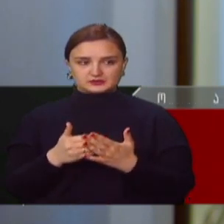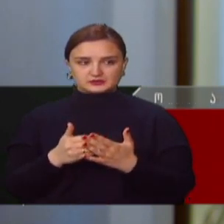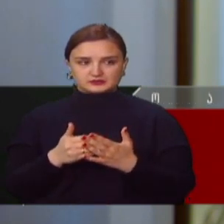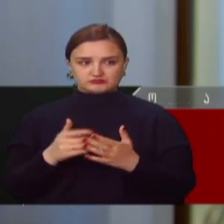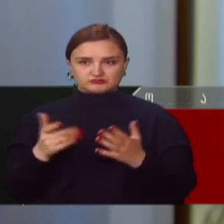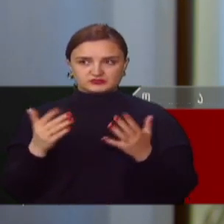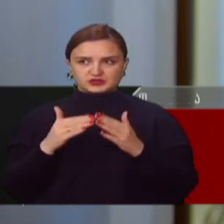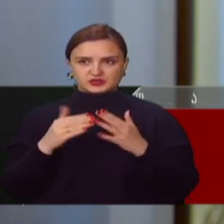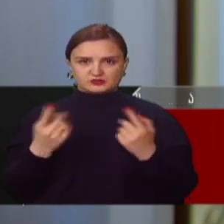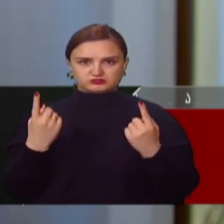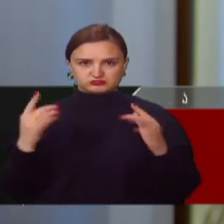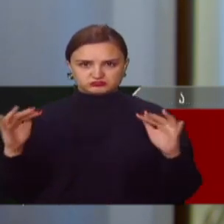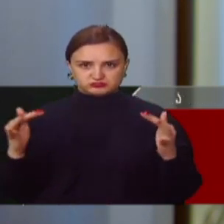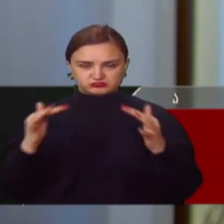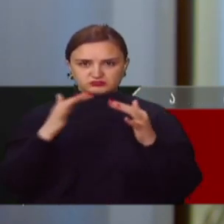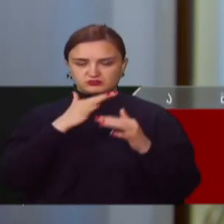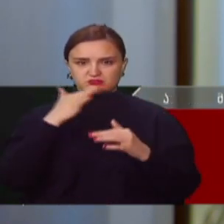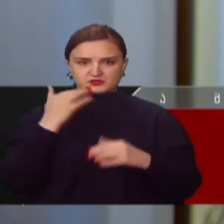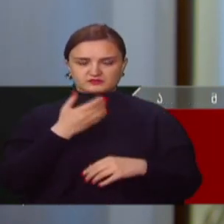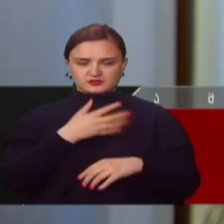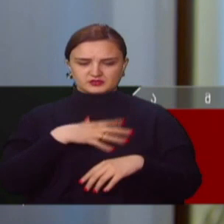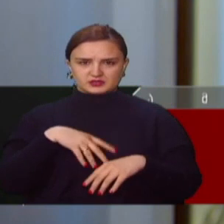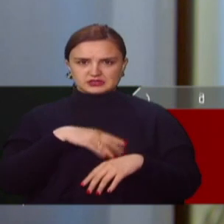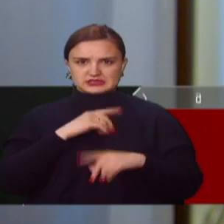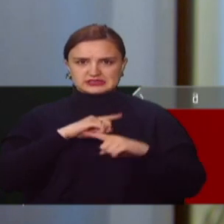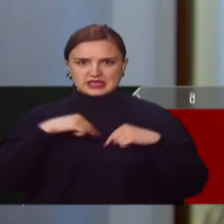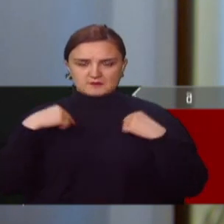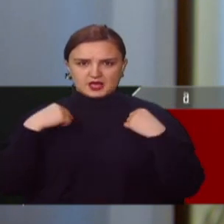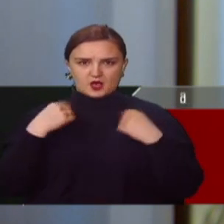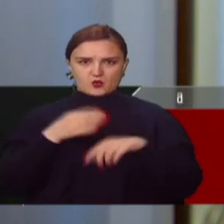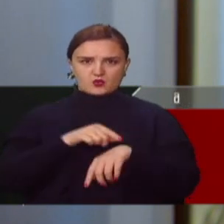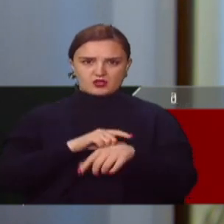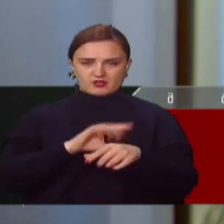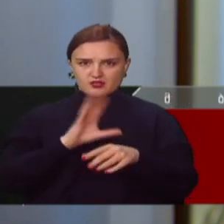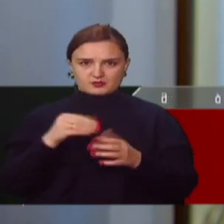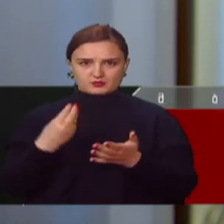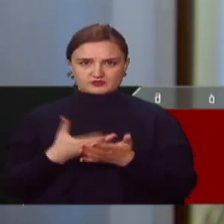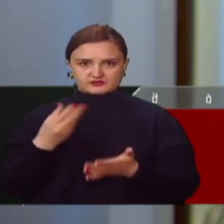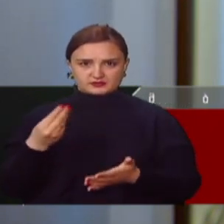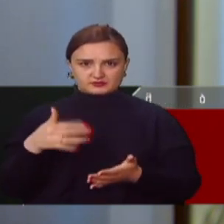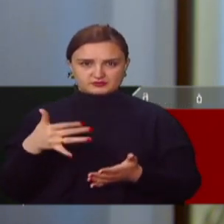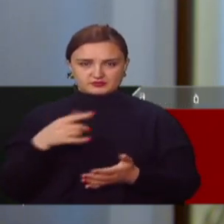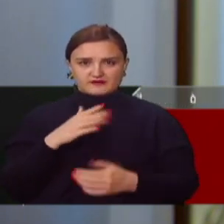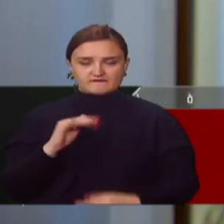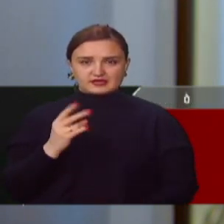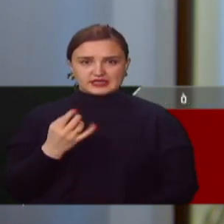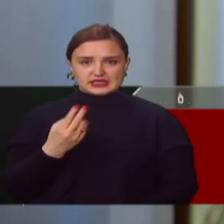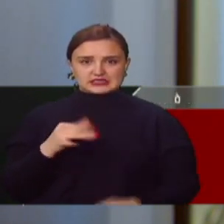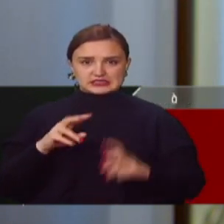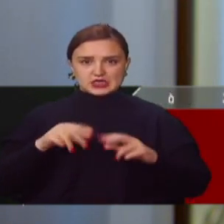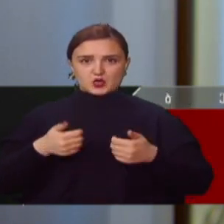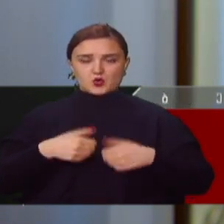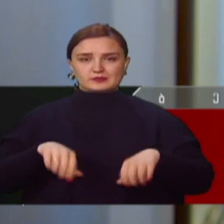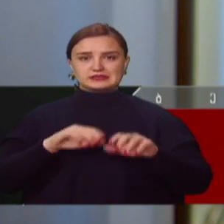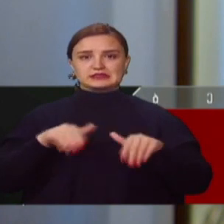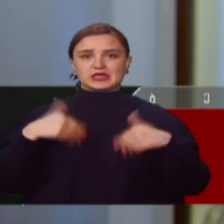ვილები, მრავალათასიანი სამკაულები და ასე შემდეგ და ზოგადად დადგინდა ვენეციის კომისიის მიერ, უბრალოდ რეკომენდაცია არის რომ